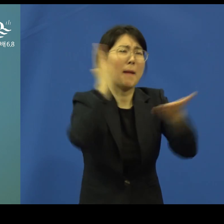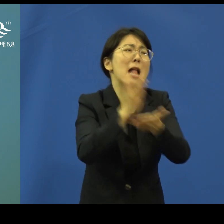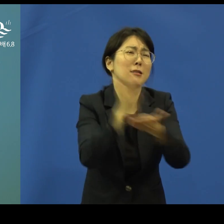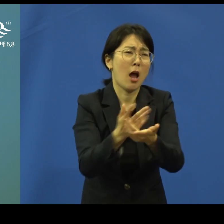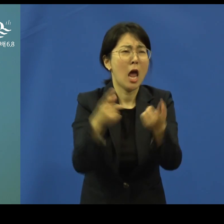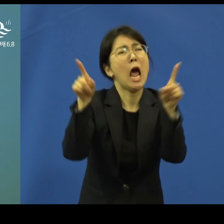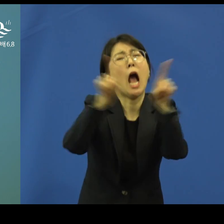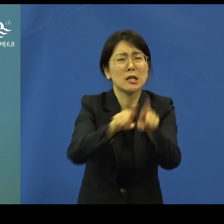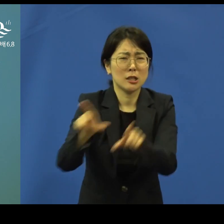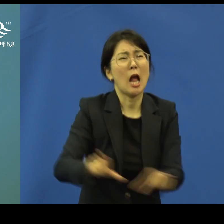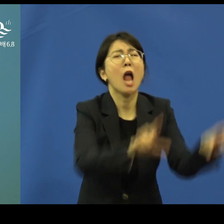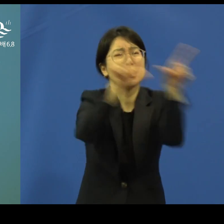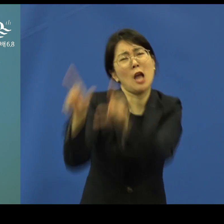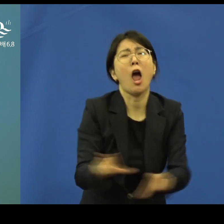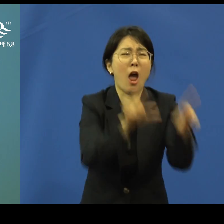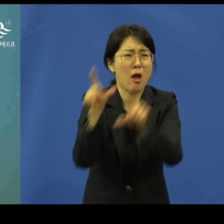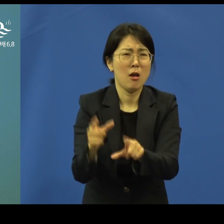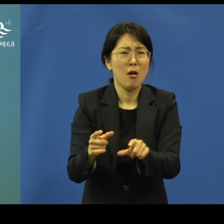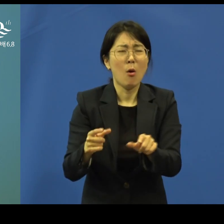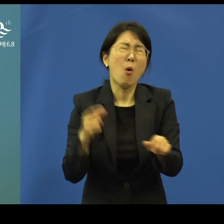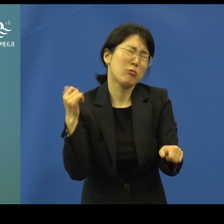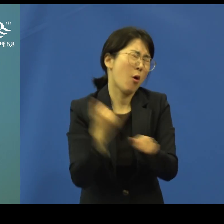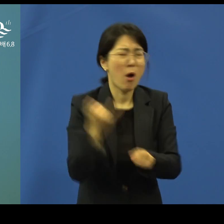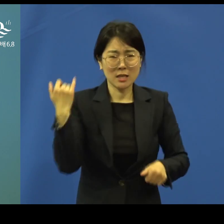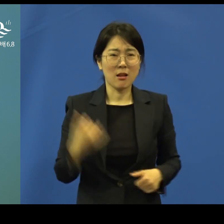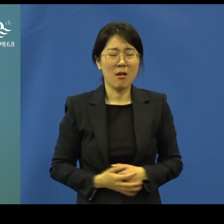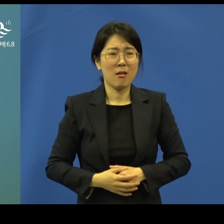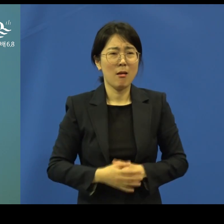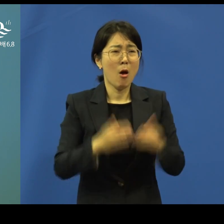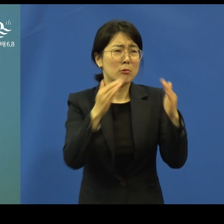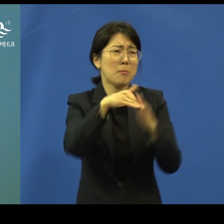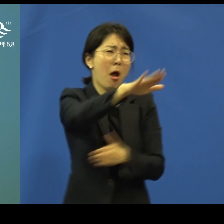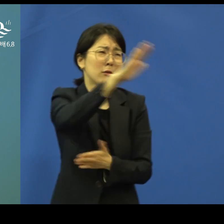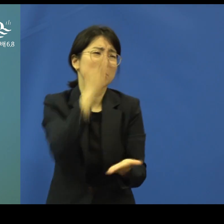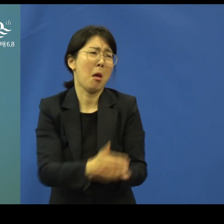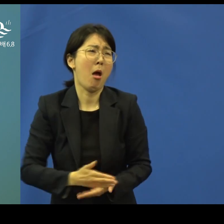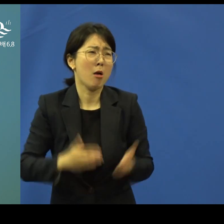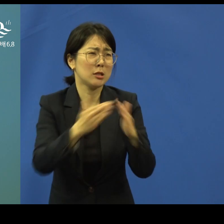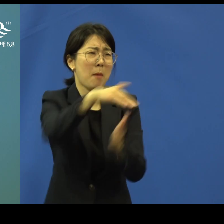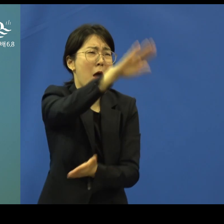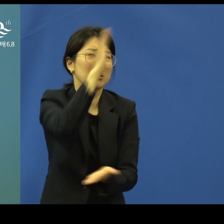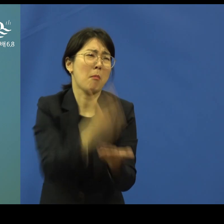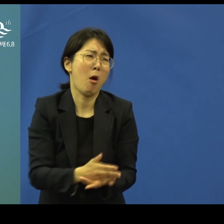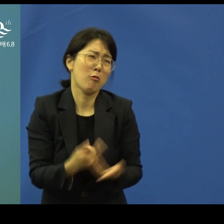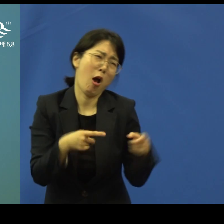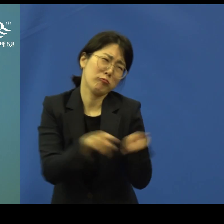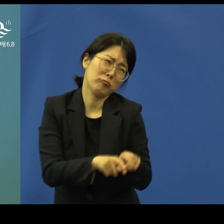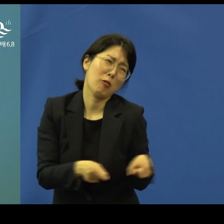뭐 사랑도 없는데 미지근하게 그러니까 결혼했어요. 그거 이상한 거예요.